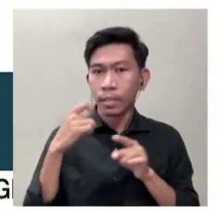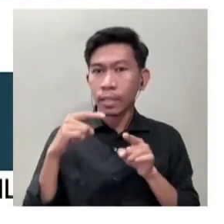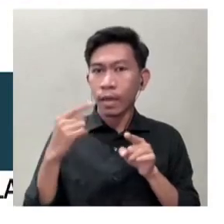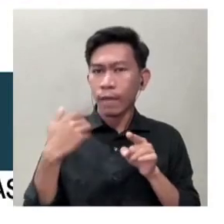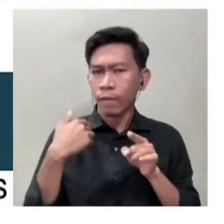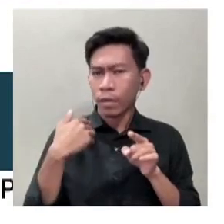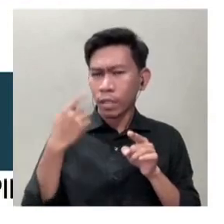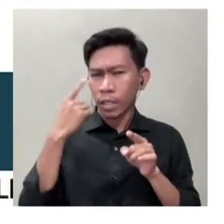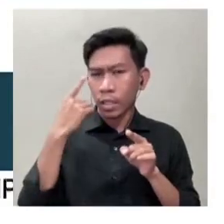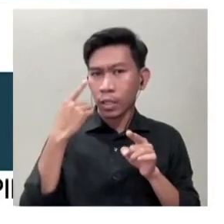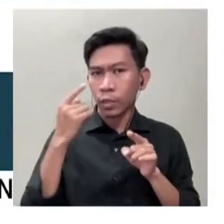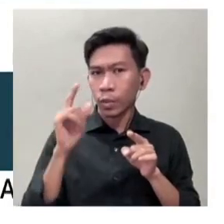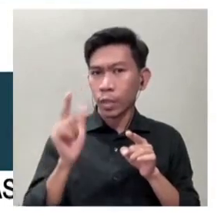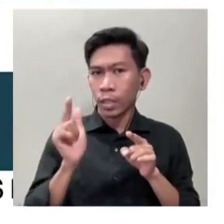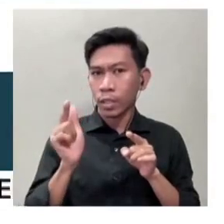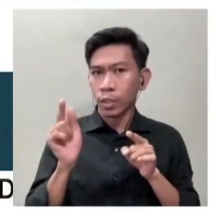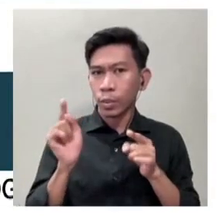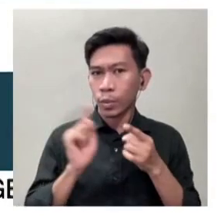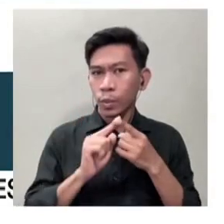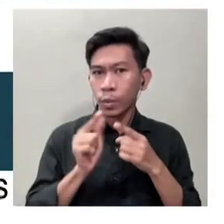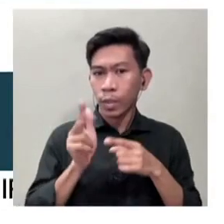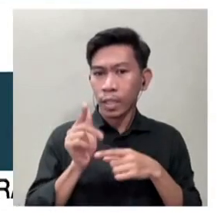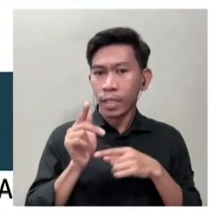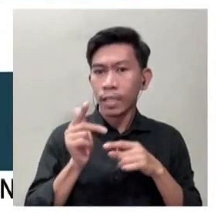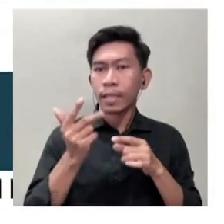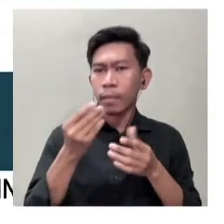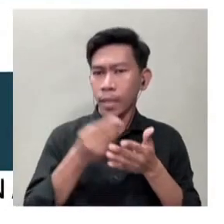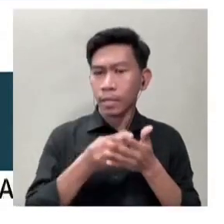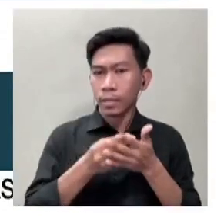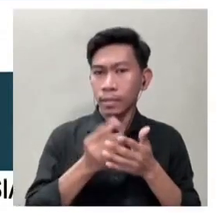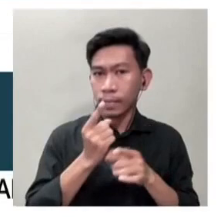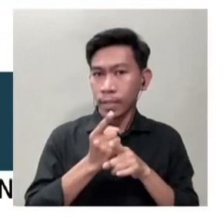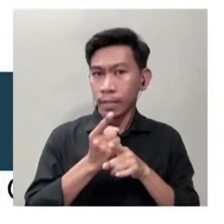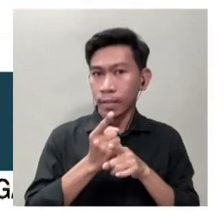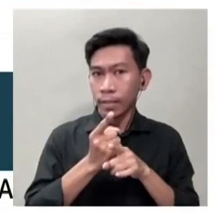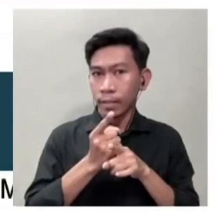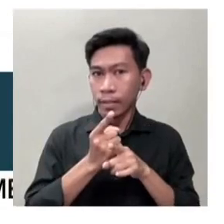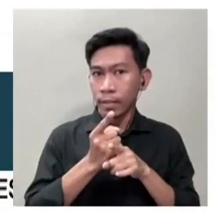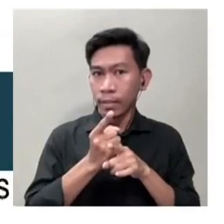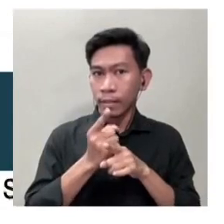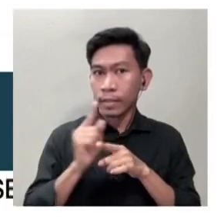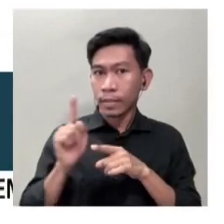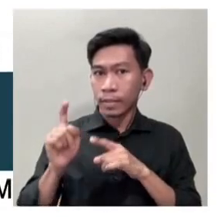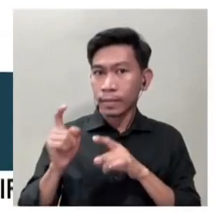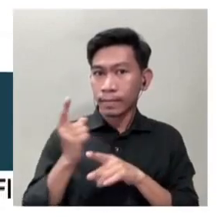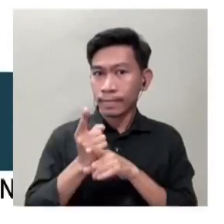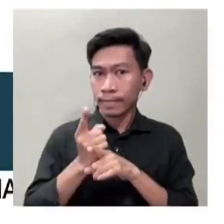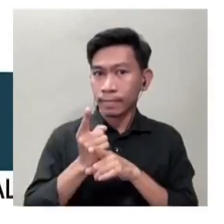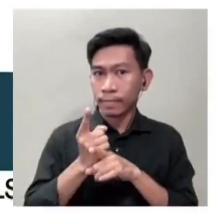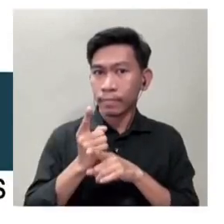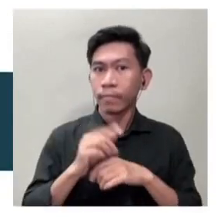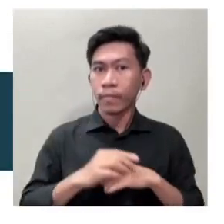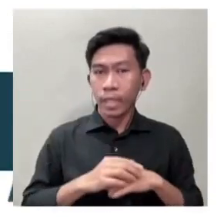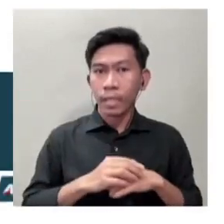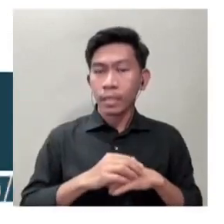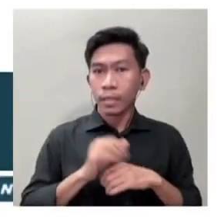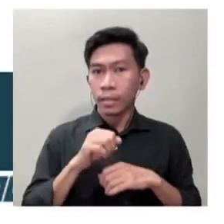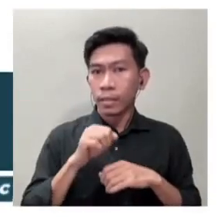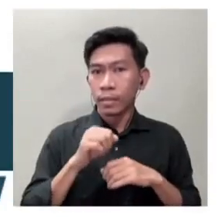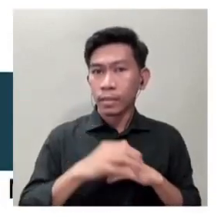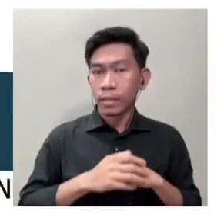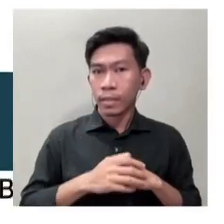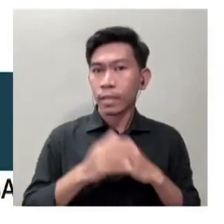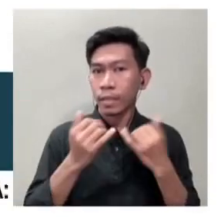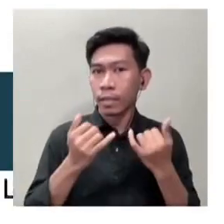20 to 23 pesos. Right. That stays, correct? Yeah, that stays. And do you think now that